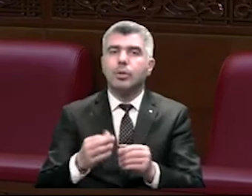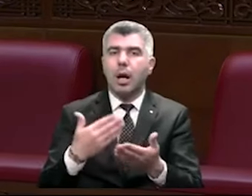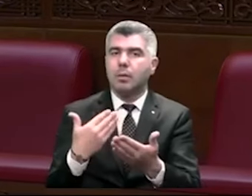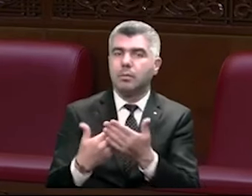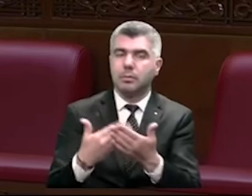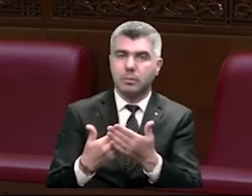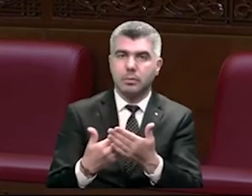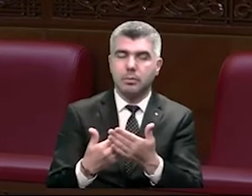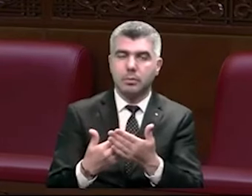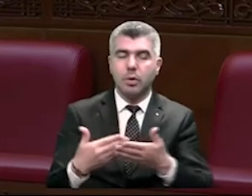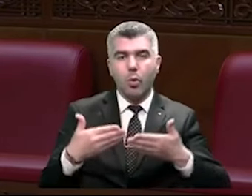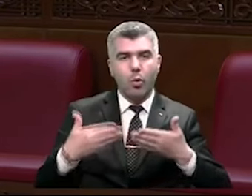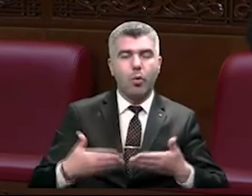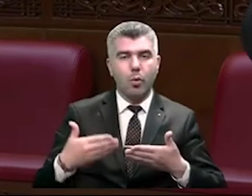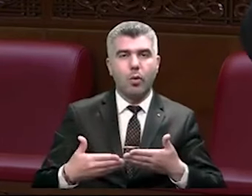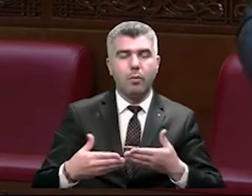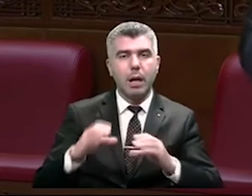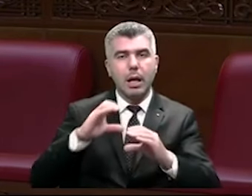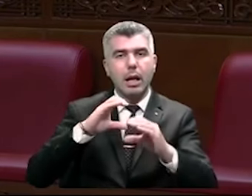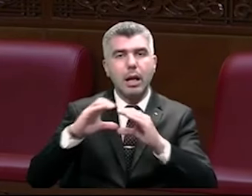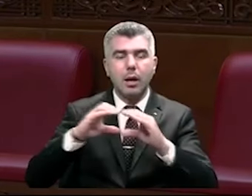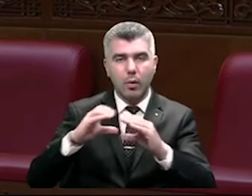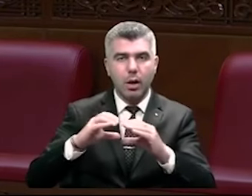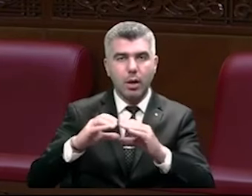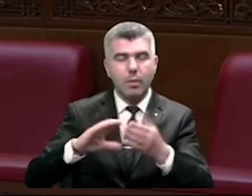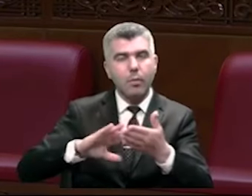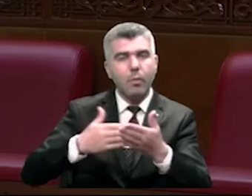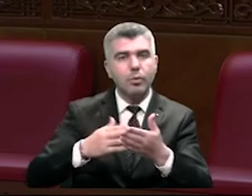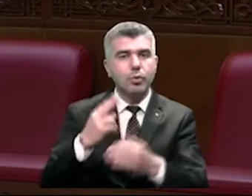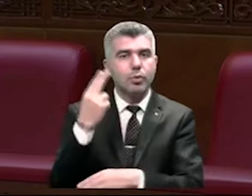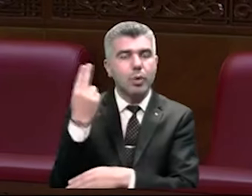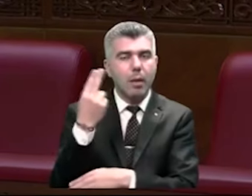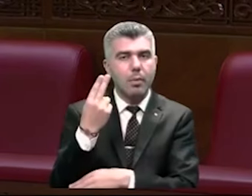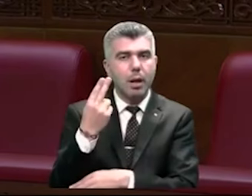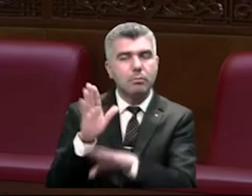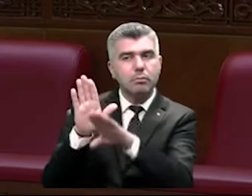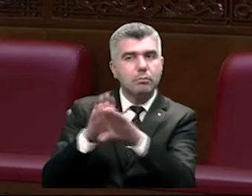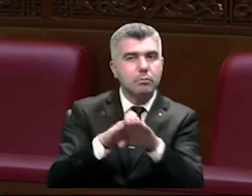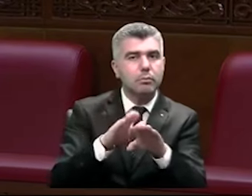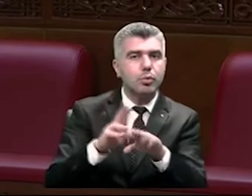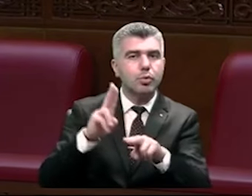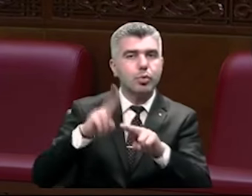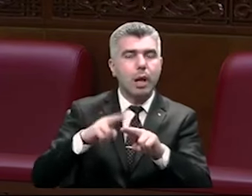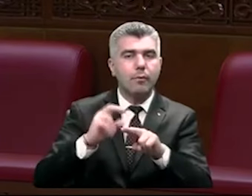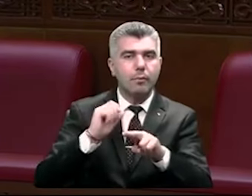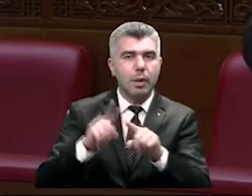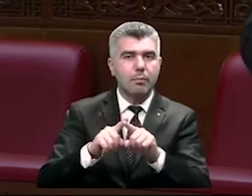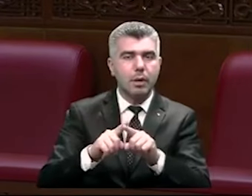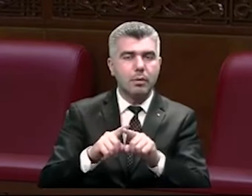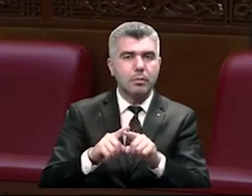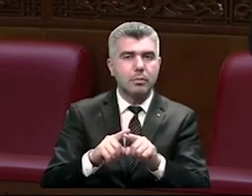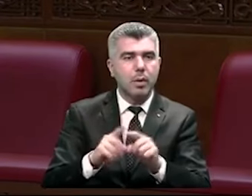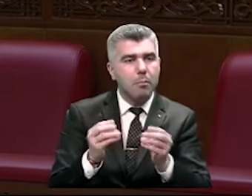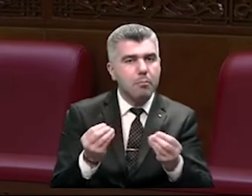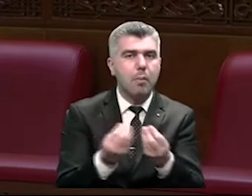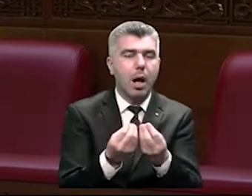ودابا اليوم الحوار على صعيد الكليات وحنا طلبنا من جميع العمداء باش يوقفوا معهم وكل